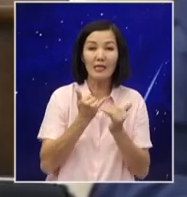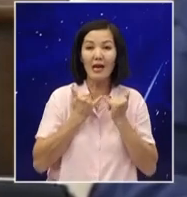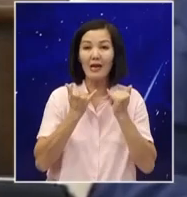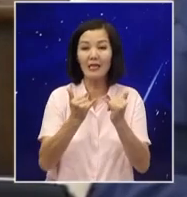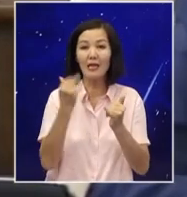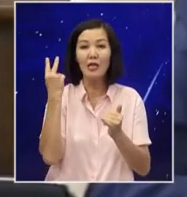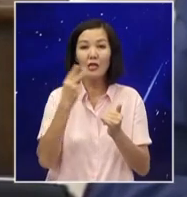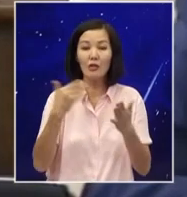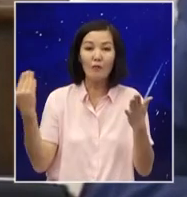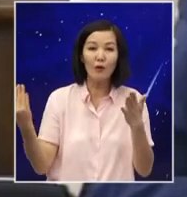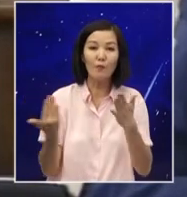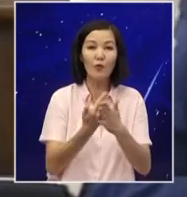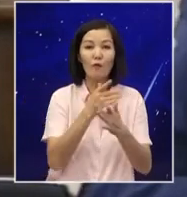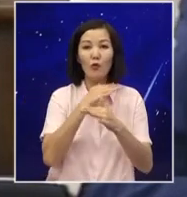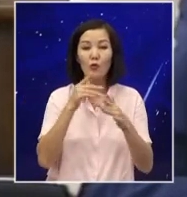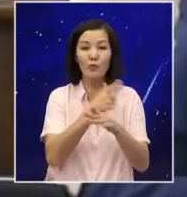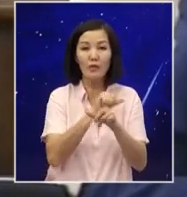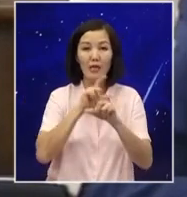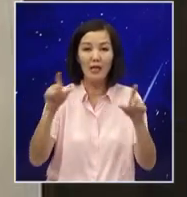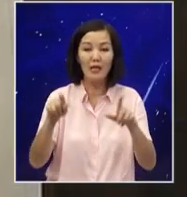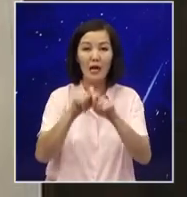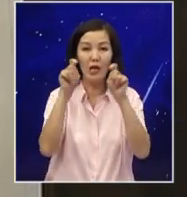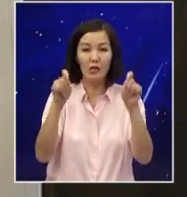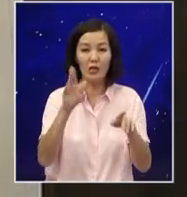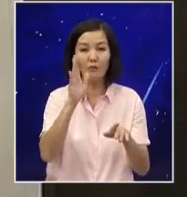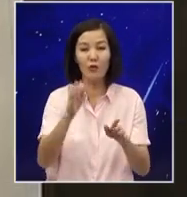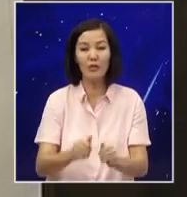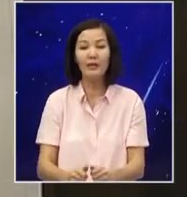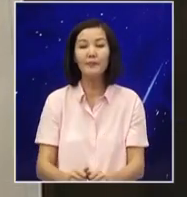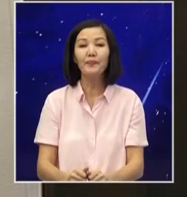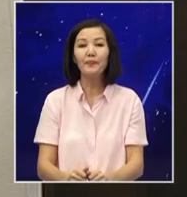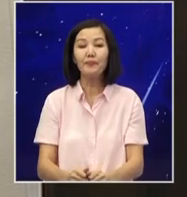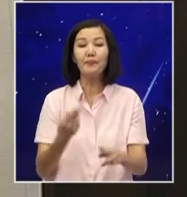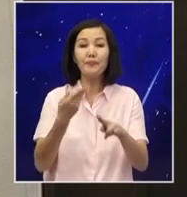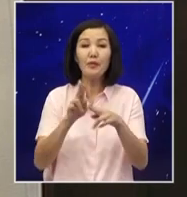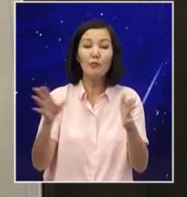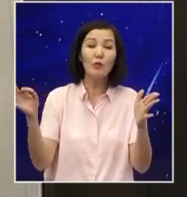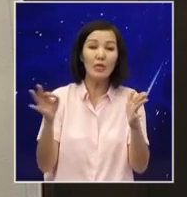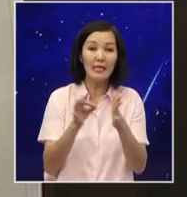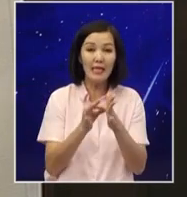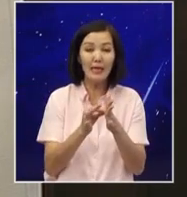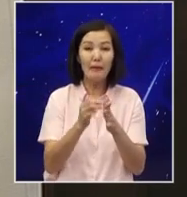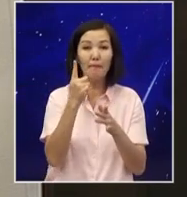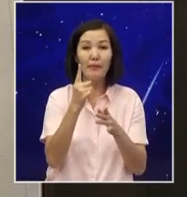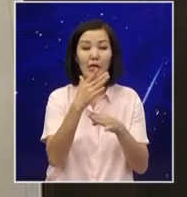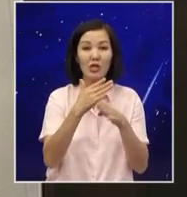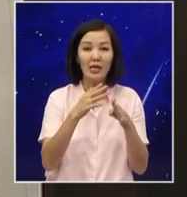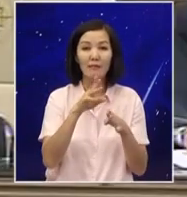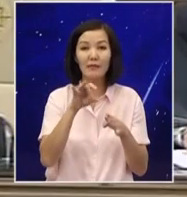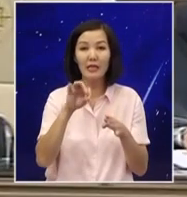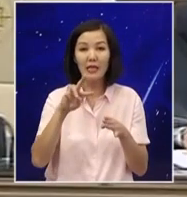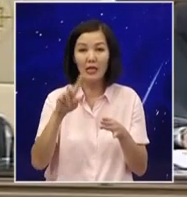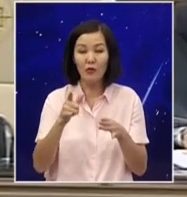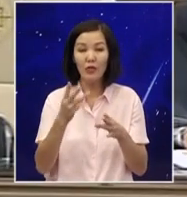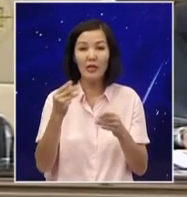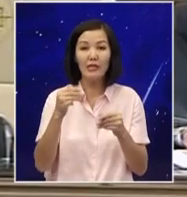20 заманауи көп салалы нысан пайдалануға беріледі. Бұл осы мақсатқа орай 1,5 триллион